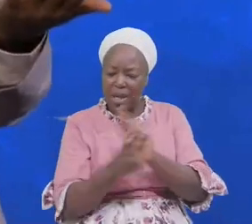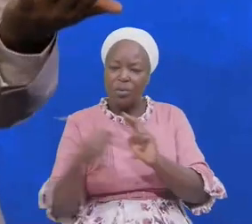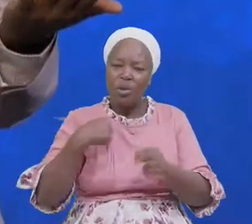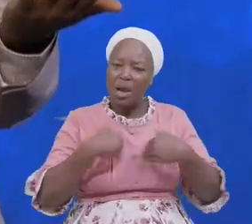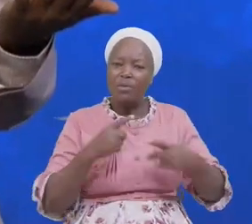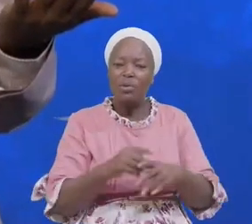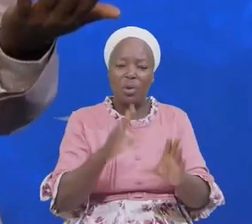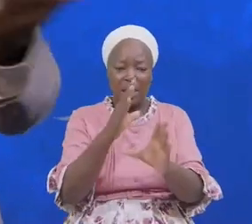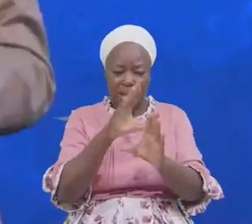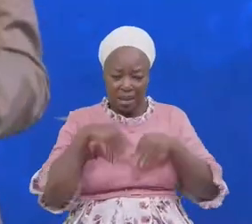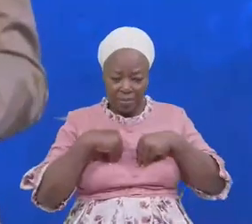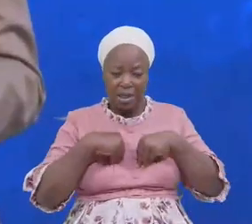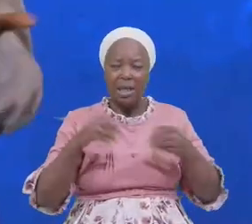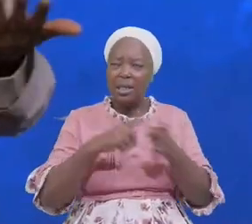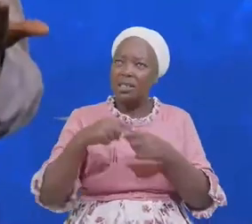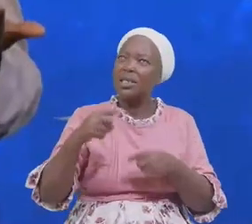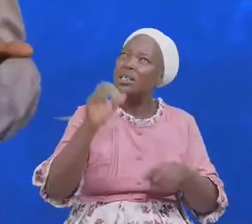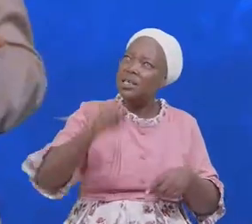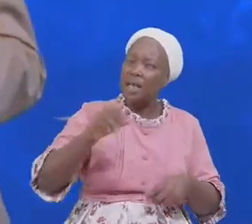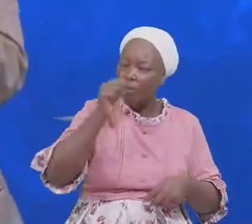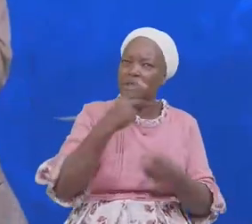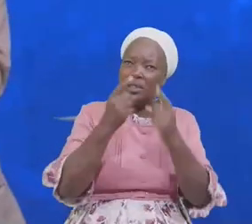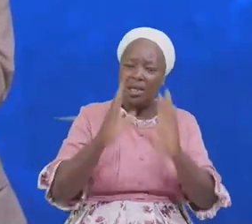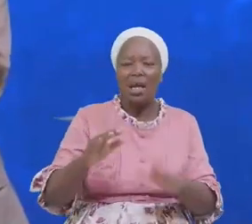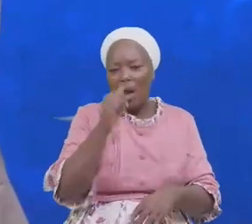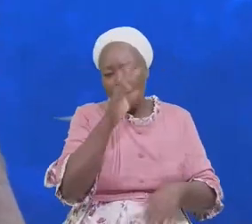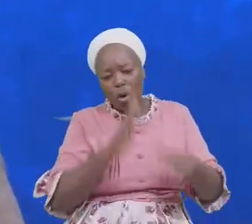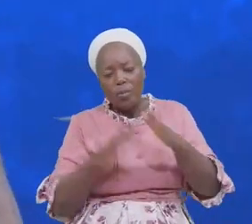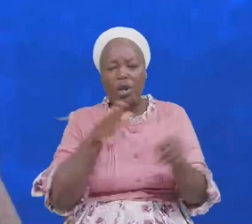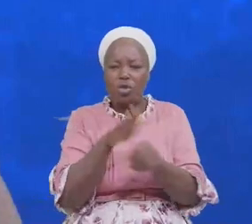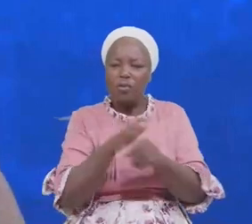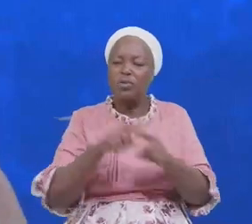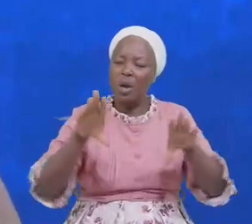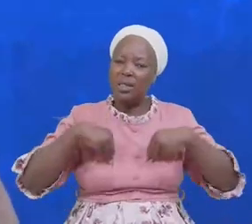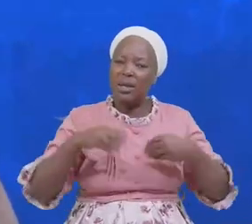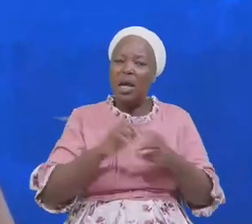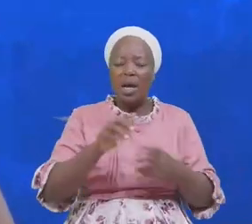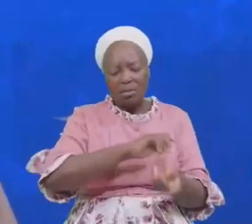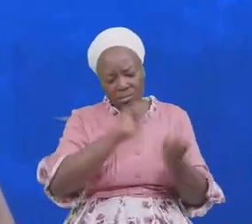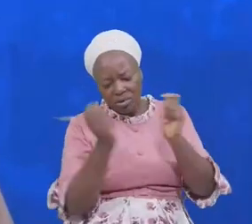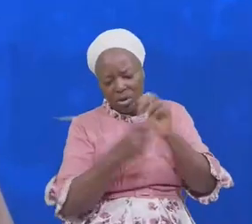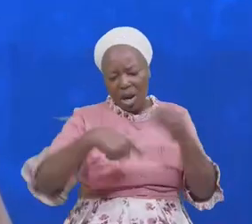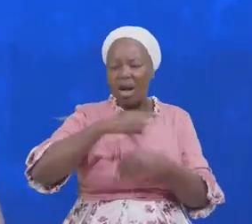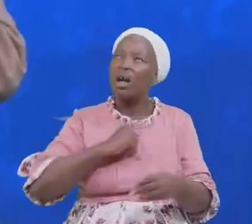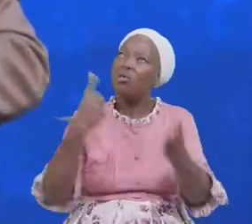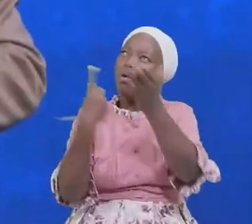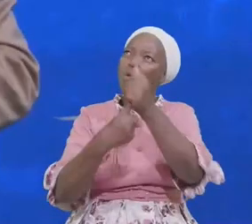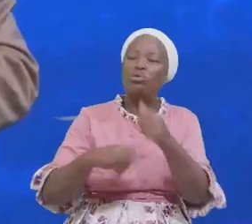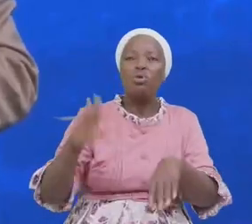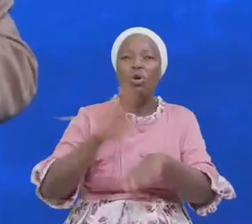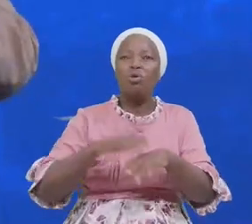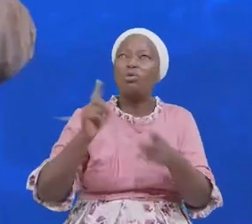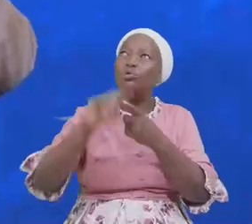pour nous repentir, nous devons accepter. Je suis pécheur, je suis assez humble pour le reconnaître, pour l'admettre. Je me repens,